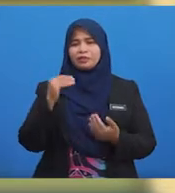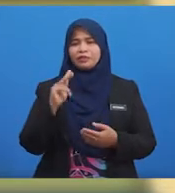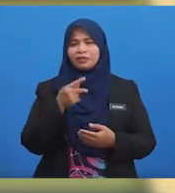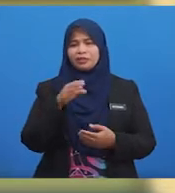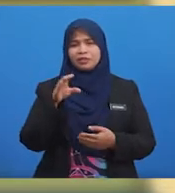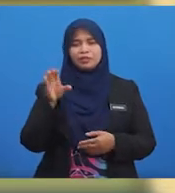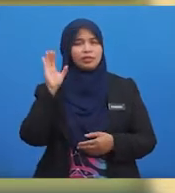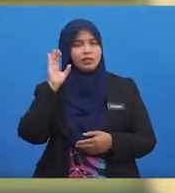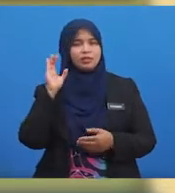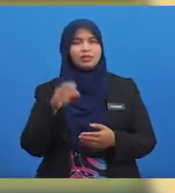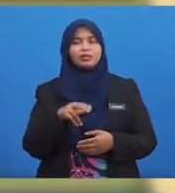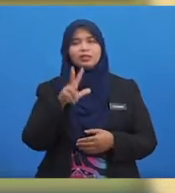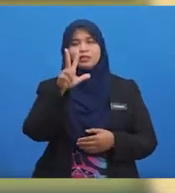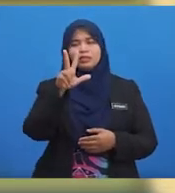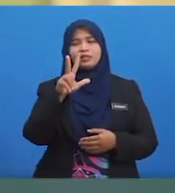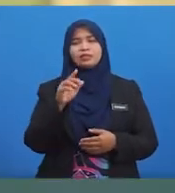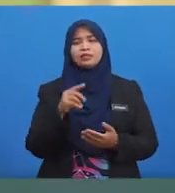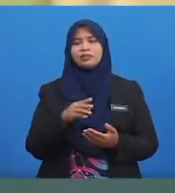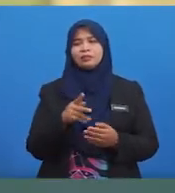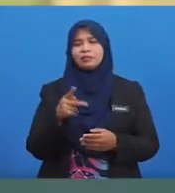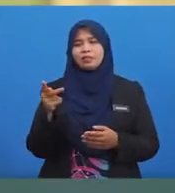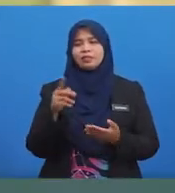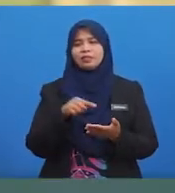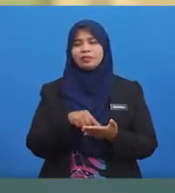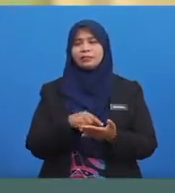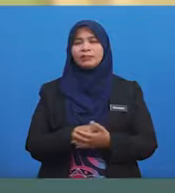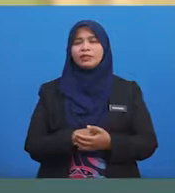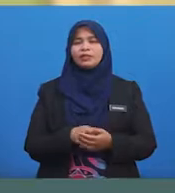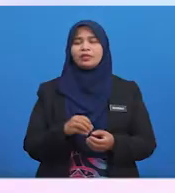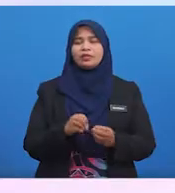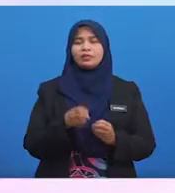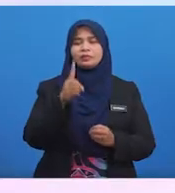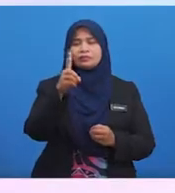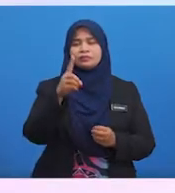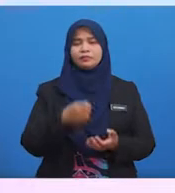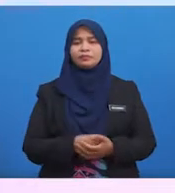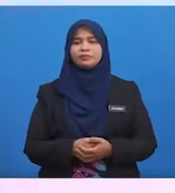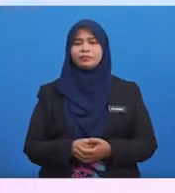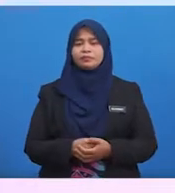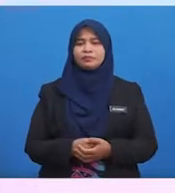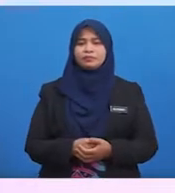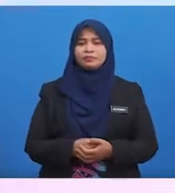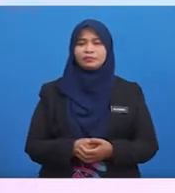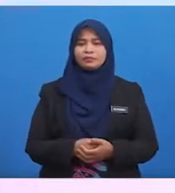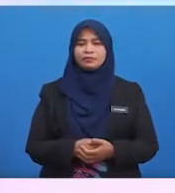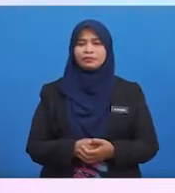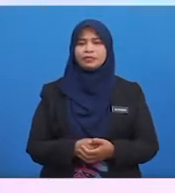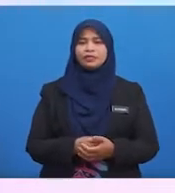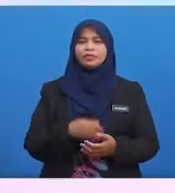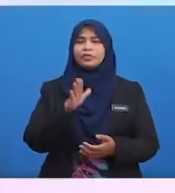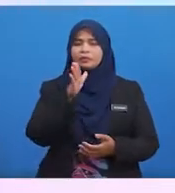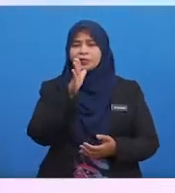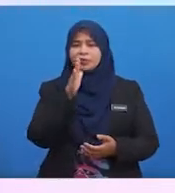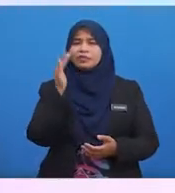mendengar tiga situasi ini situasi pertama Ibu